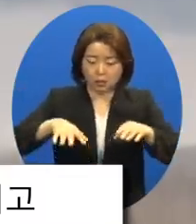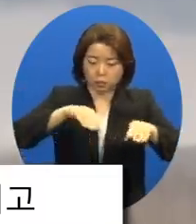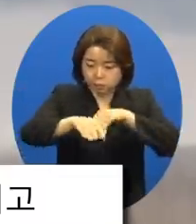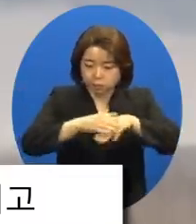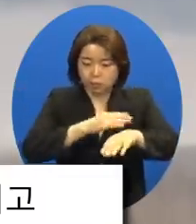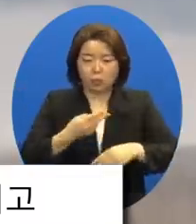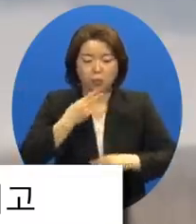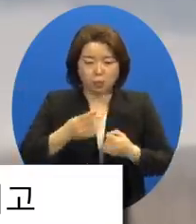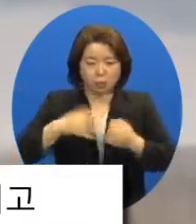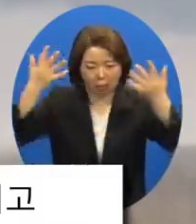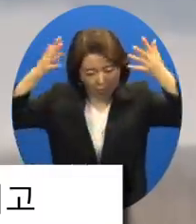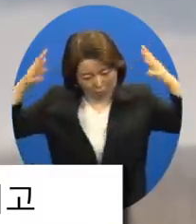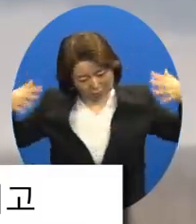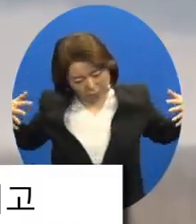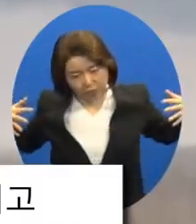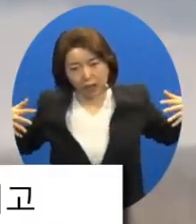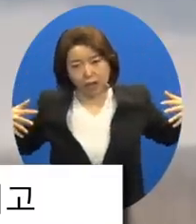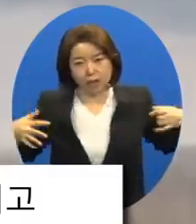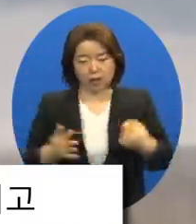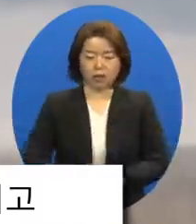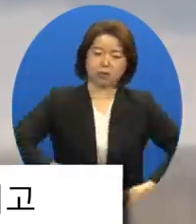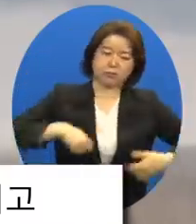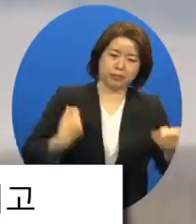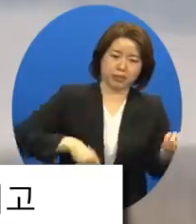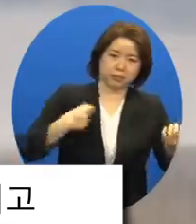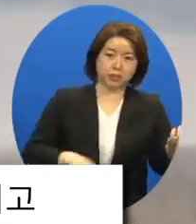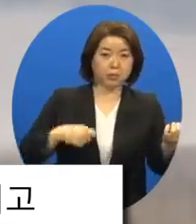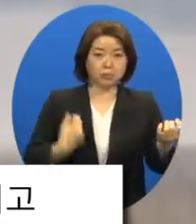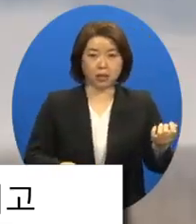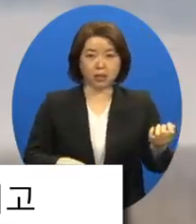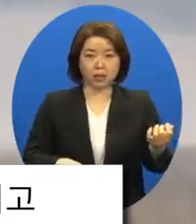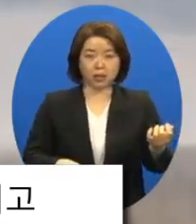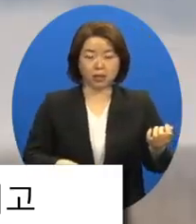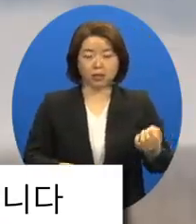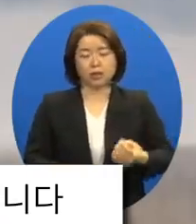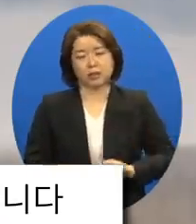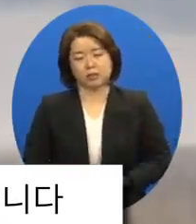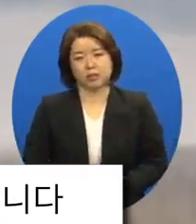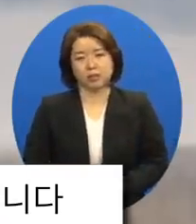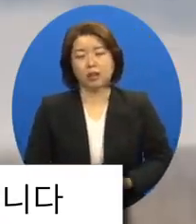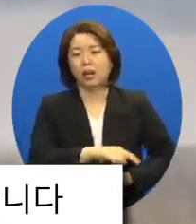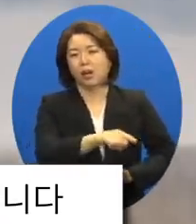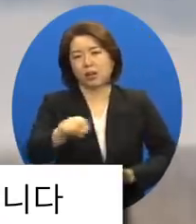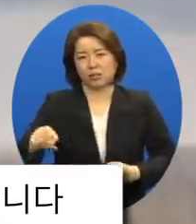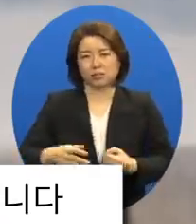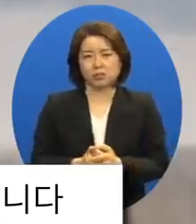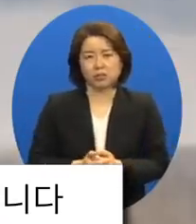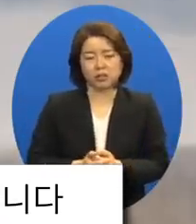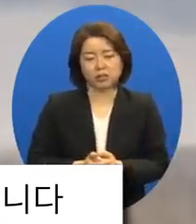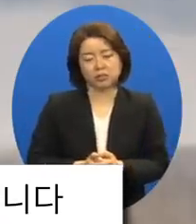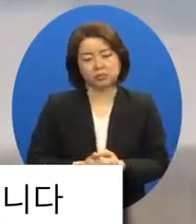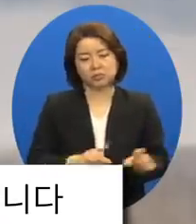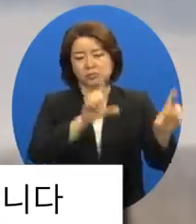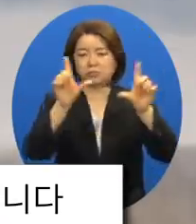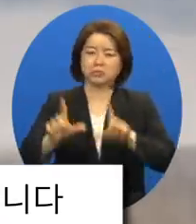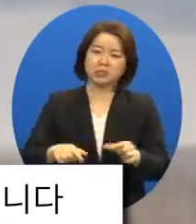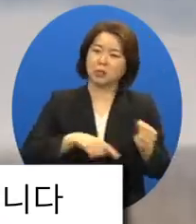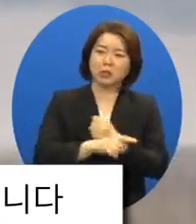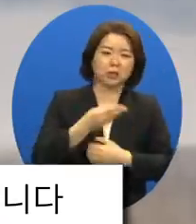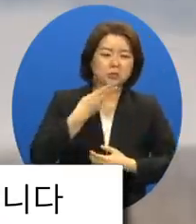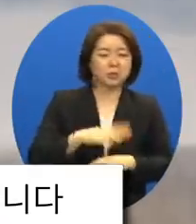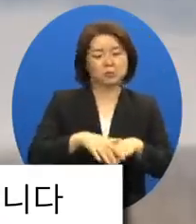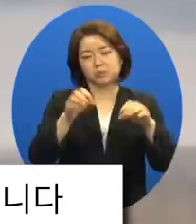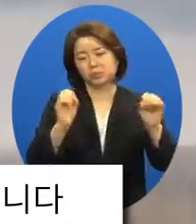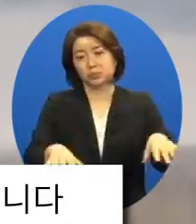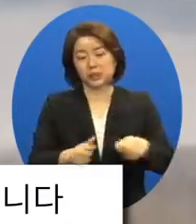머리는 기르고 그제 통기타를 치고 그들은 호모 에 빠져서 히피